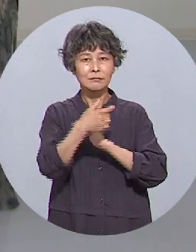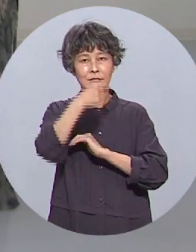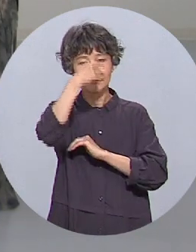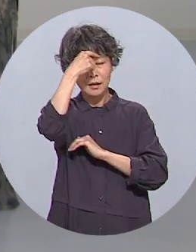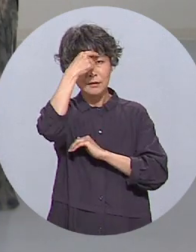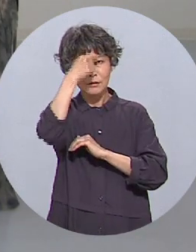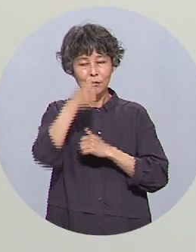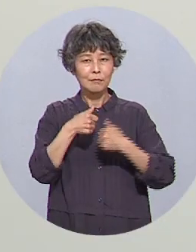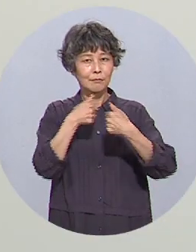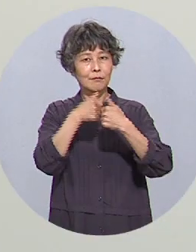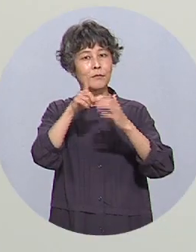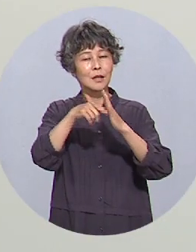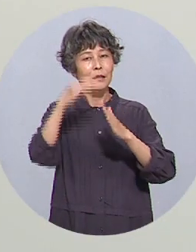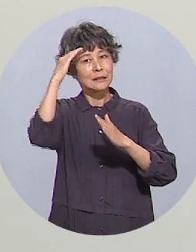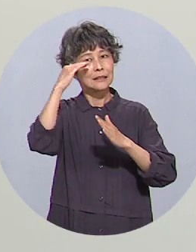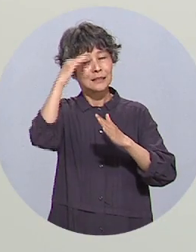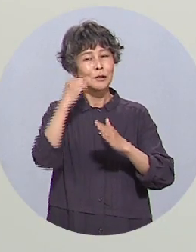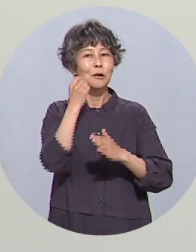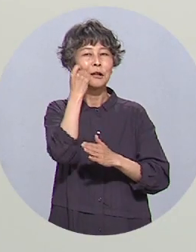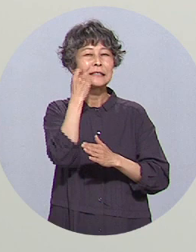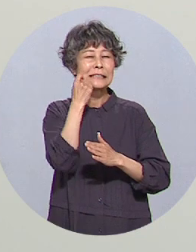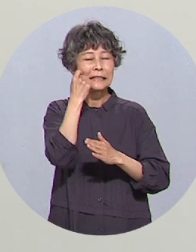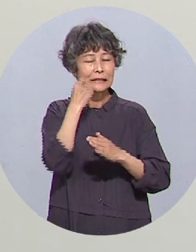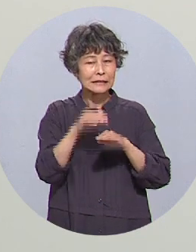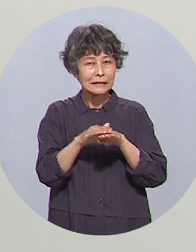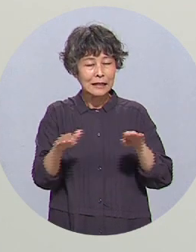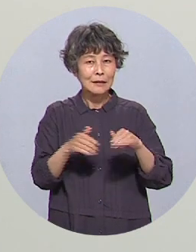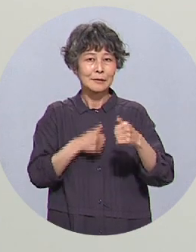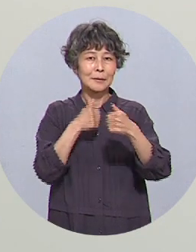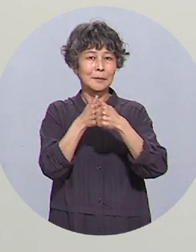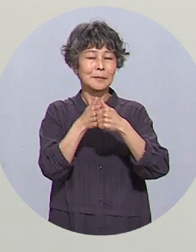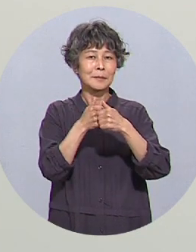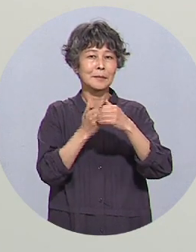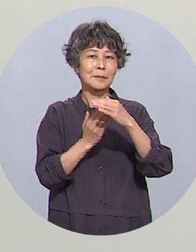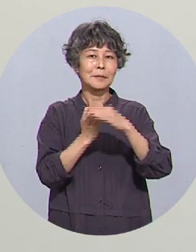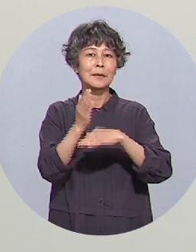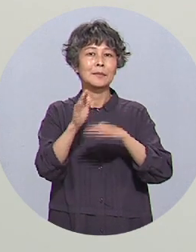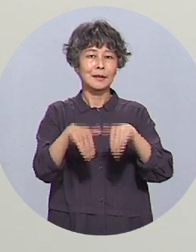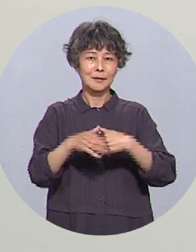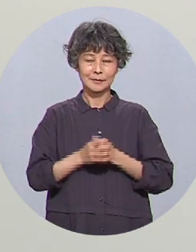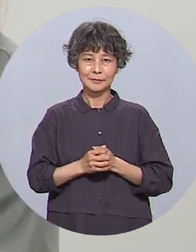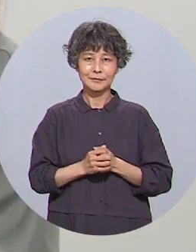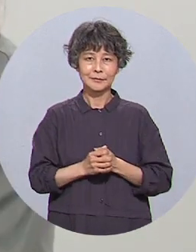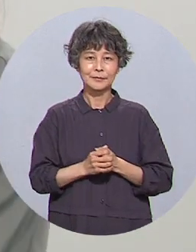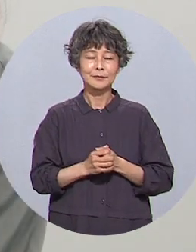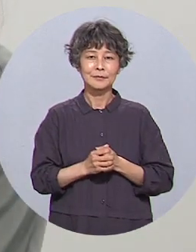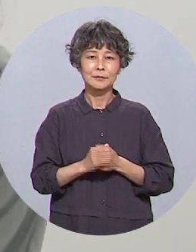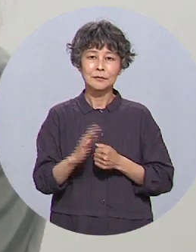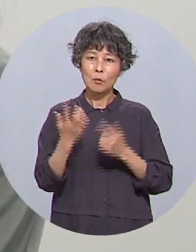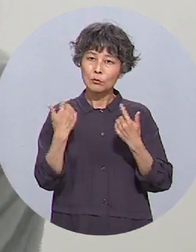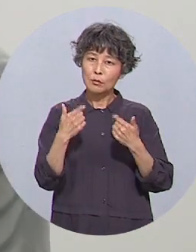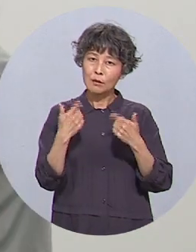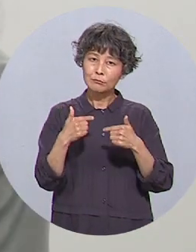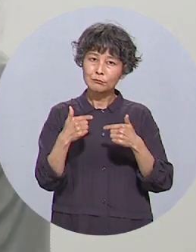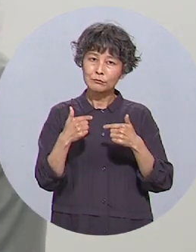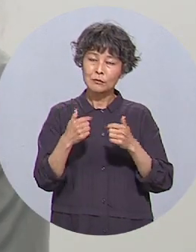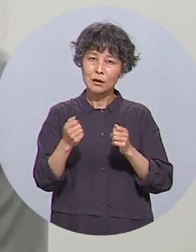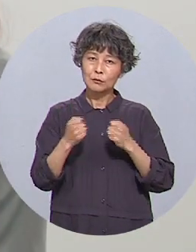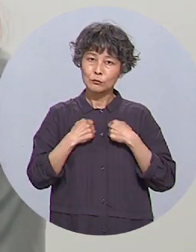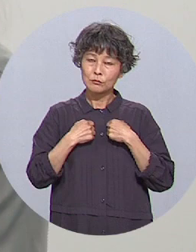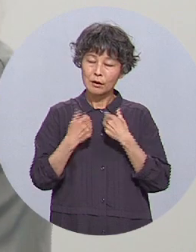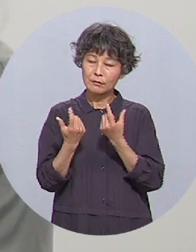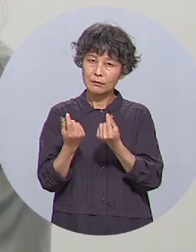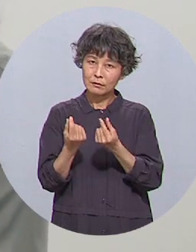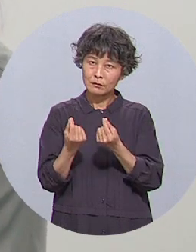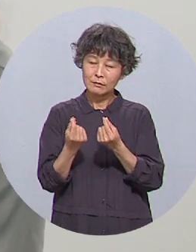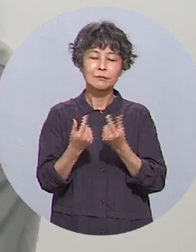ですね、規定の身長ギリギリ満たしたおかげで受けることができましたね。 そうなんですね、はい、でもやっぱり普段訓練はされて